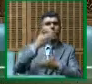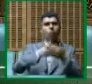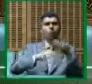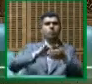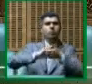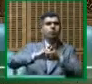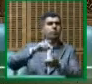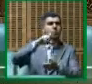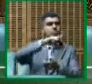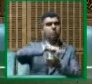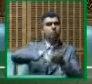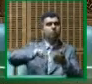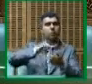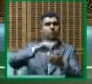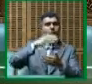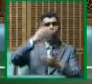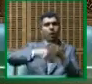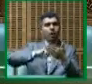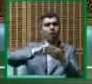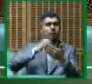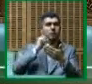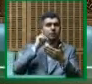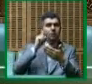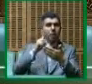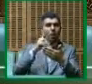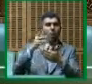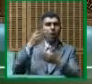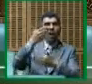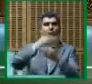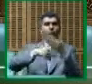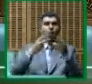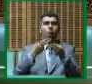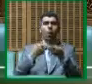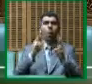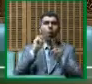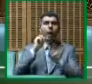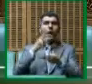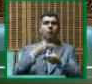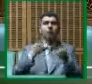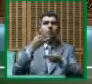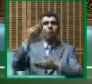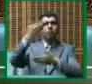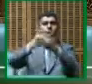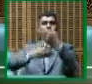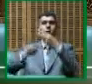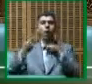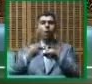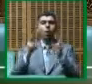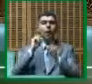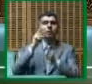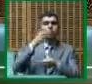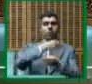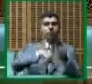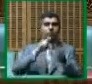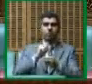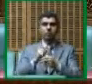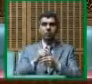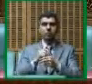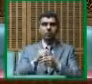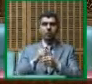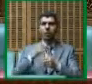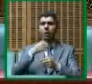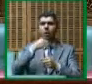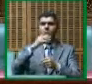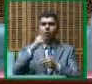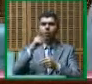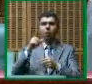تجمعنا بها اتفاقية التبادل الحر، وهذا كيجعلنا نتوجه إليكم بهذا السؤال حول